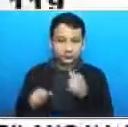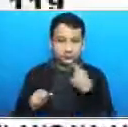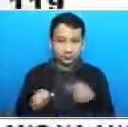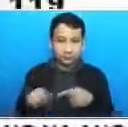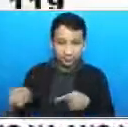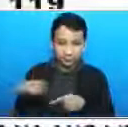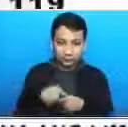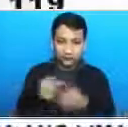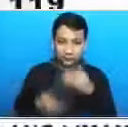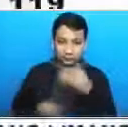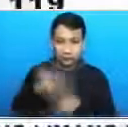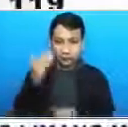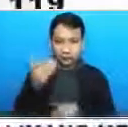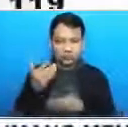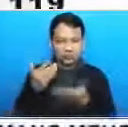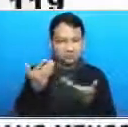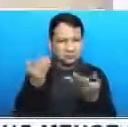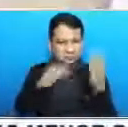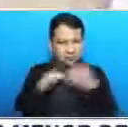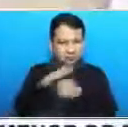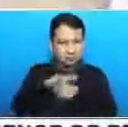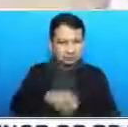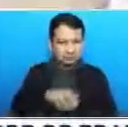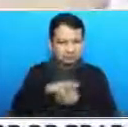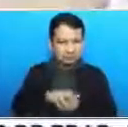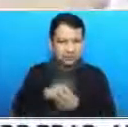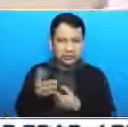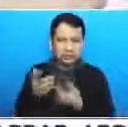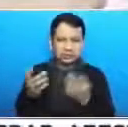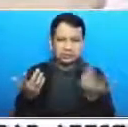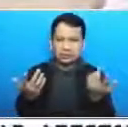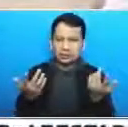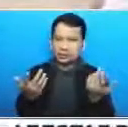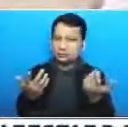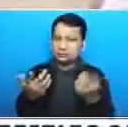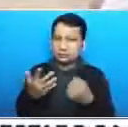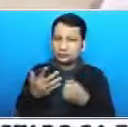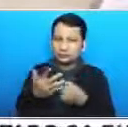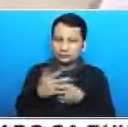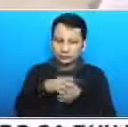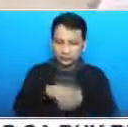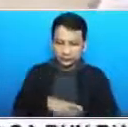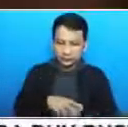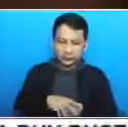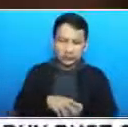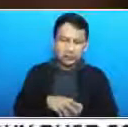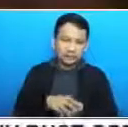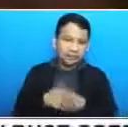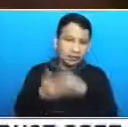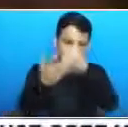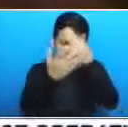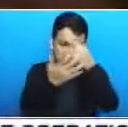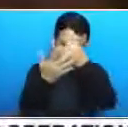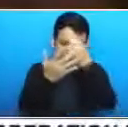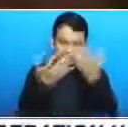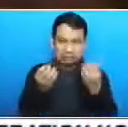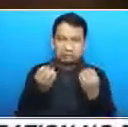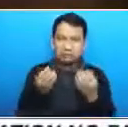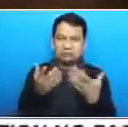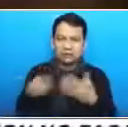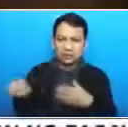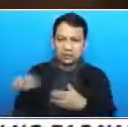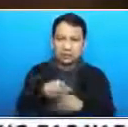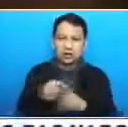ng pamilya sa mga may pinagdaraanan. Sa kaso ni Dr. Elmer, pamilya, girlfriend at Diyos ang kanyang